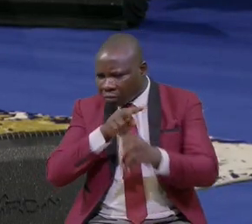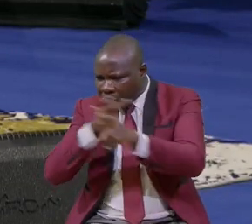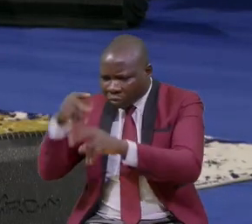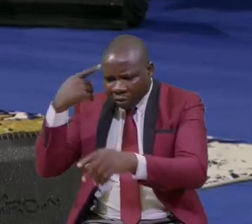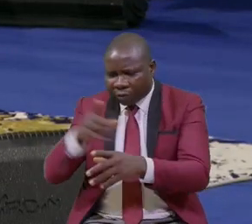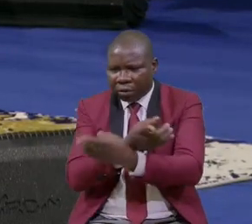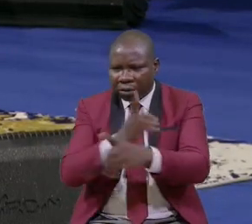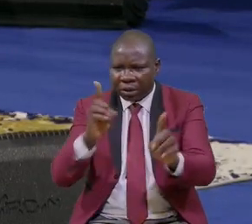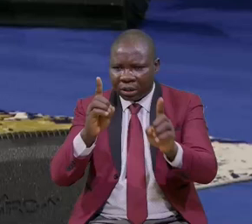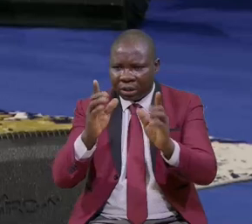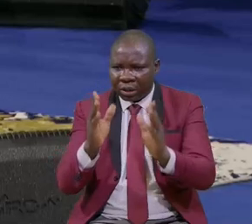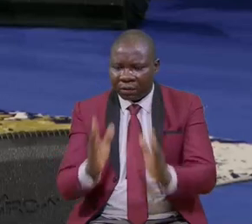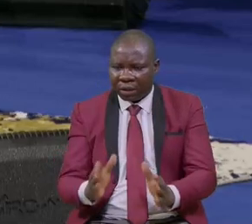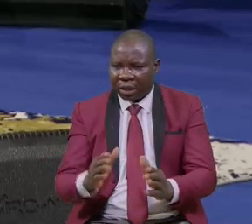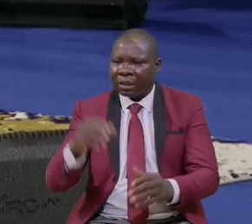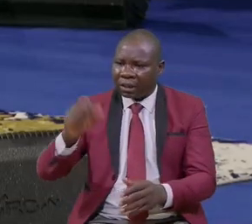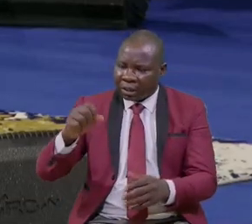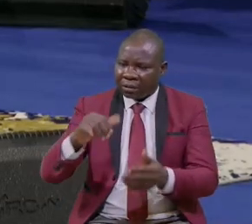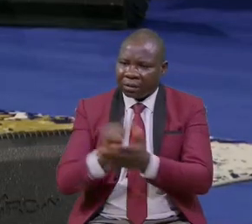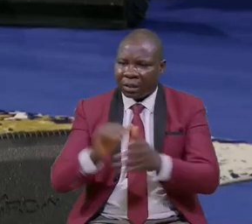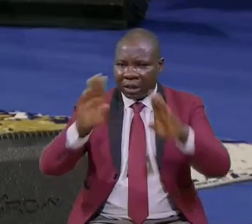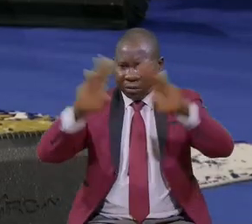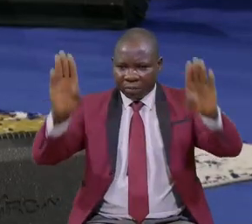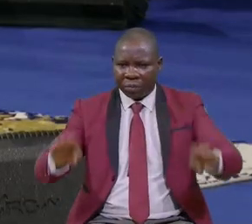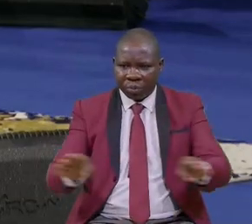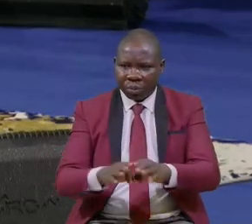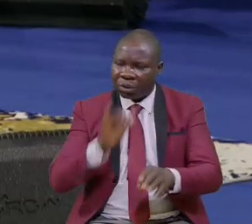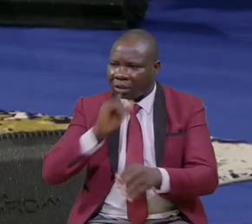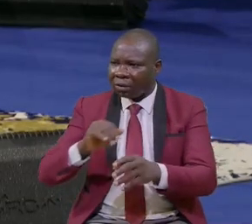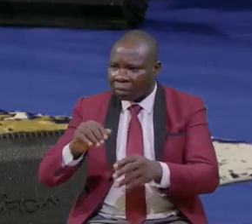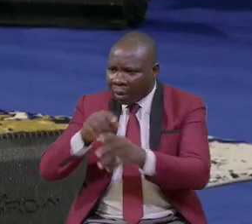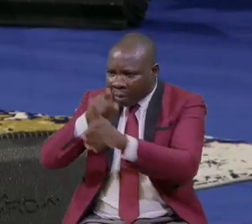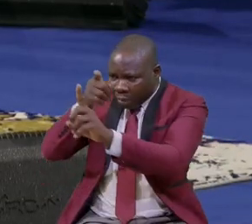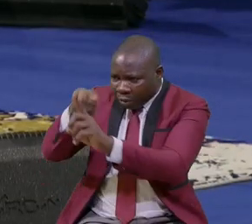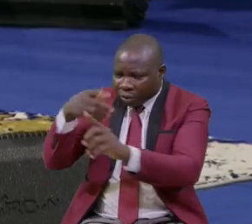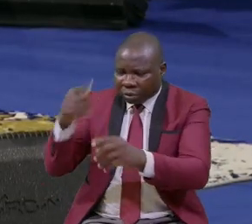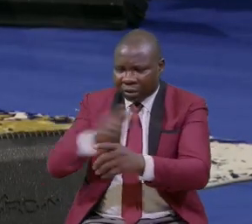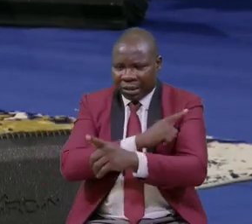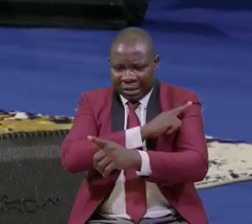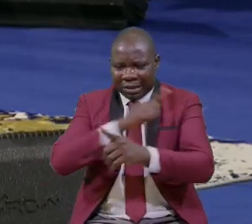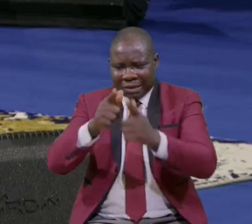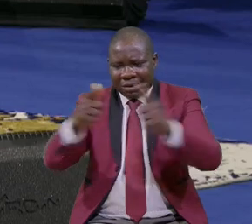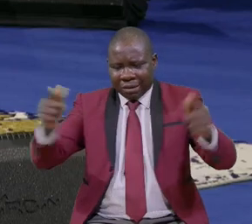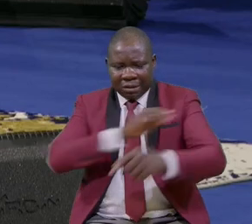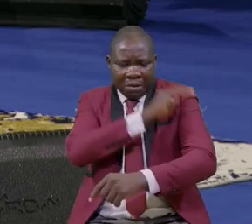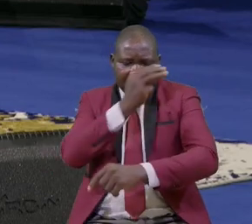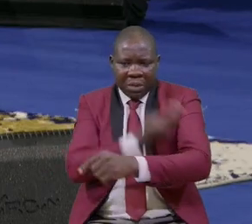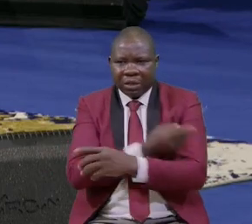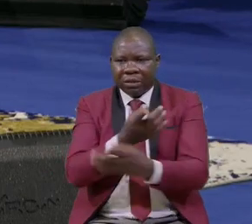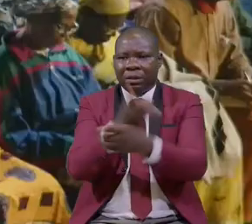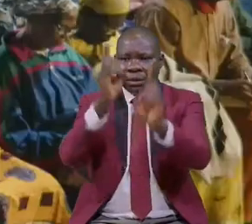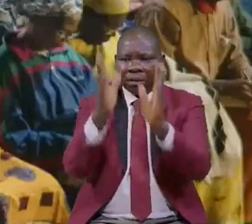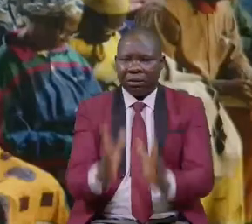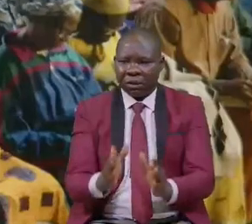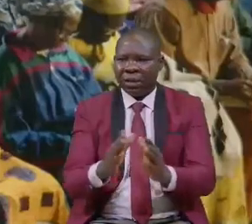cette plaque-là, te montre cette flèche, te montre la direction vers le grand libérateur. Les signes et les prodiges dans ta vie